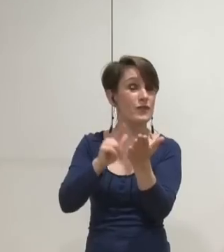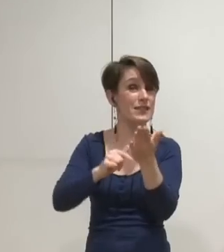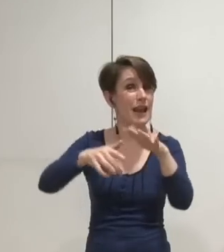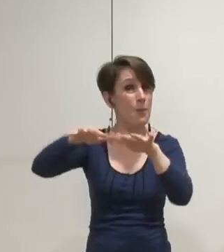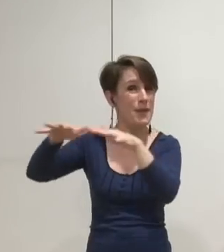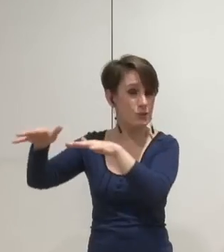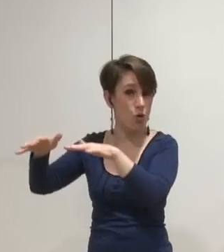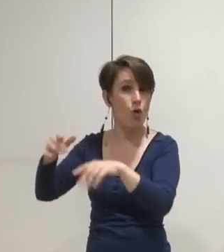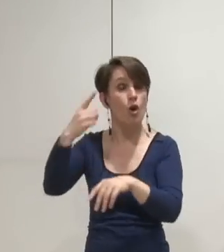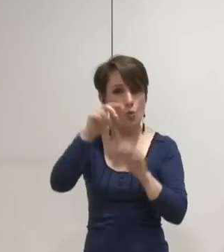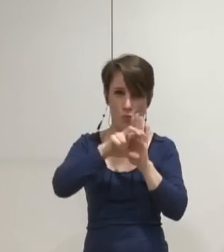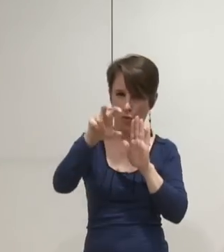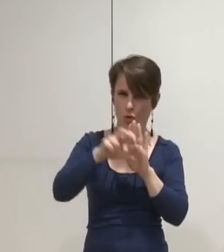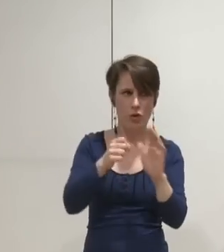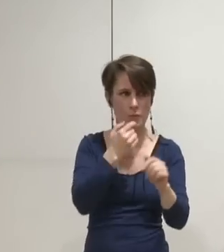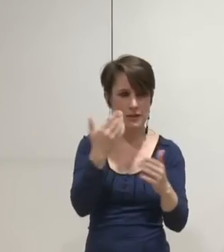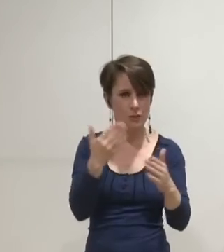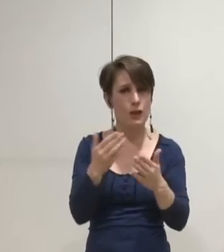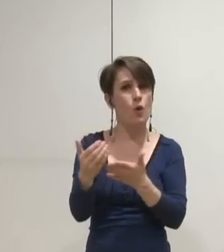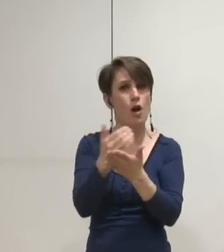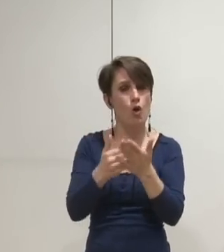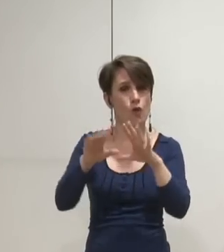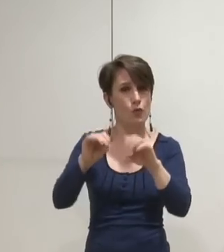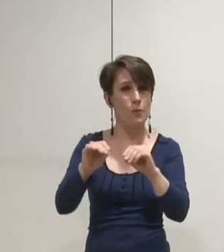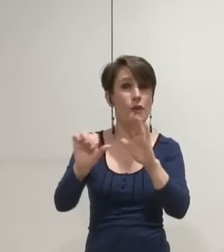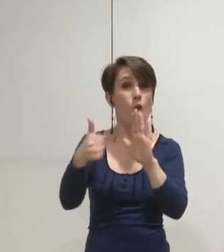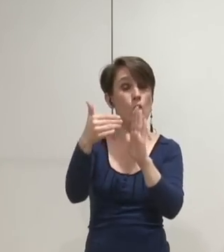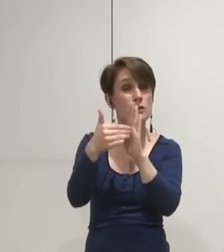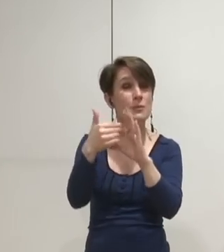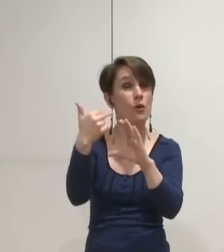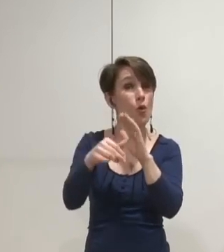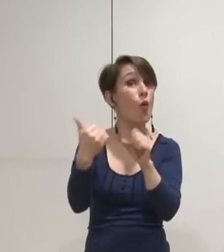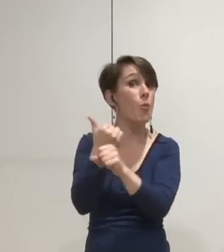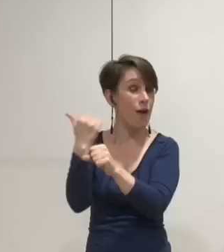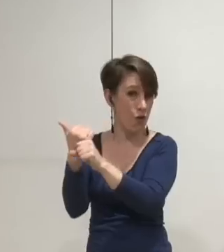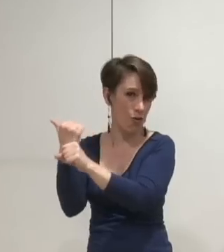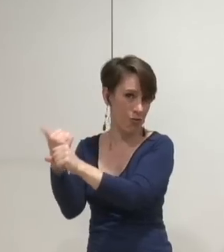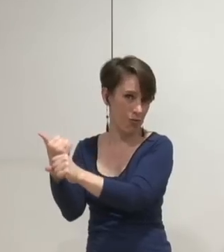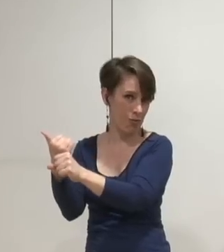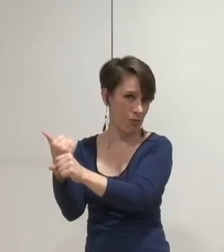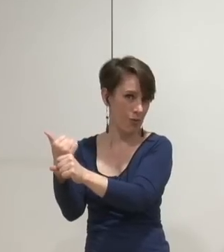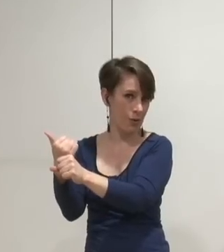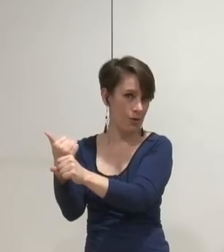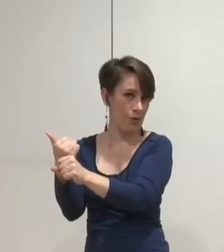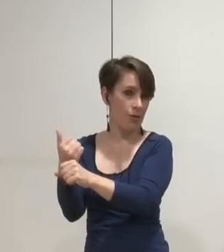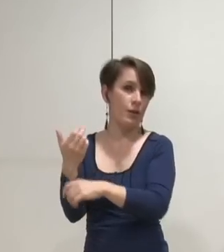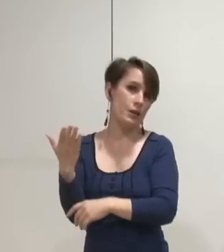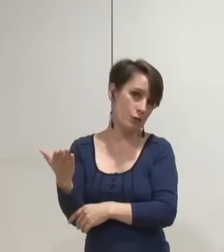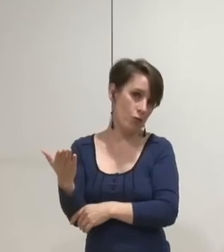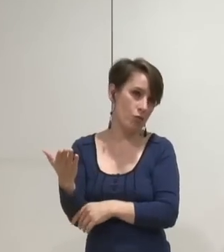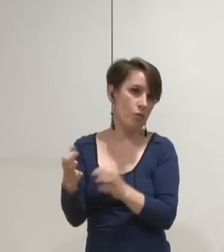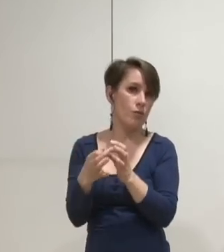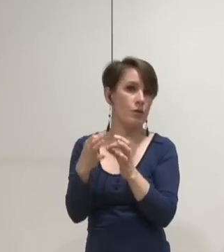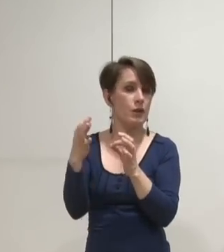grenobloise donc c'est des revenus par habitant inférieur à 11000 € par an et cela définit donc une